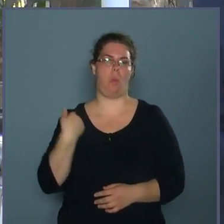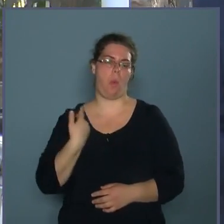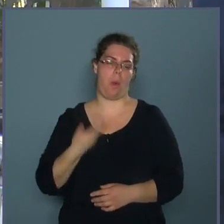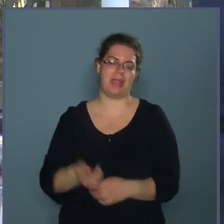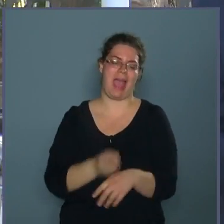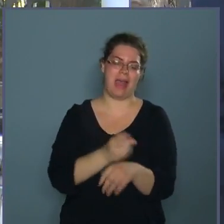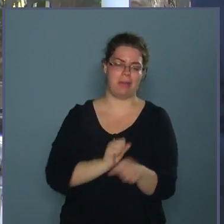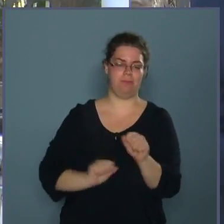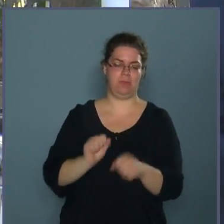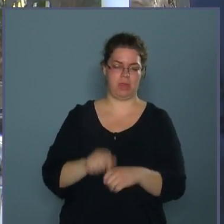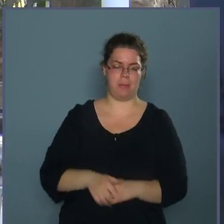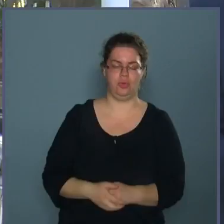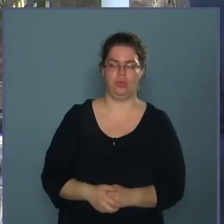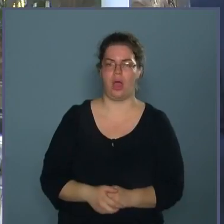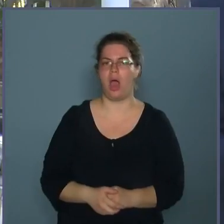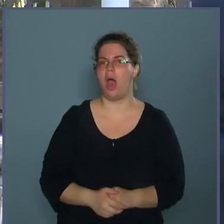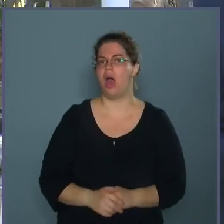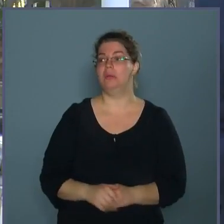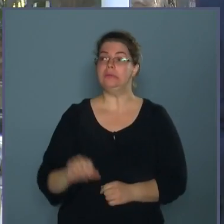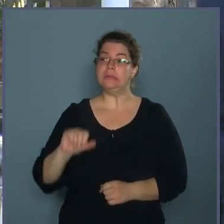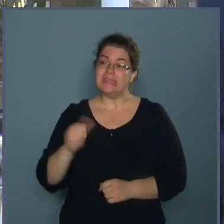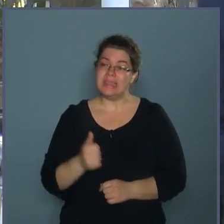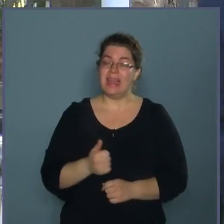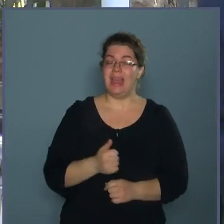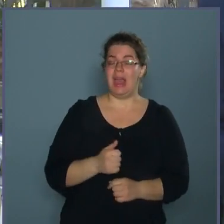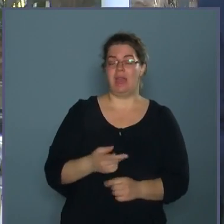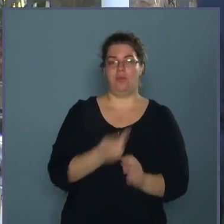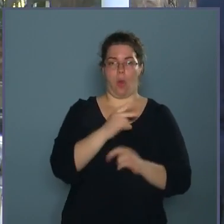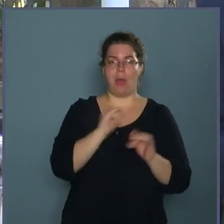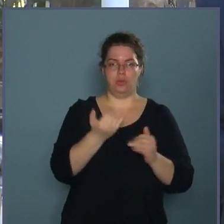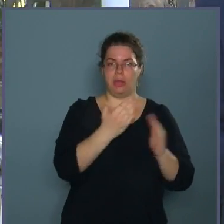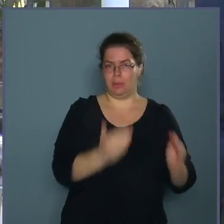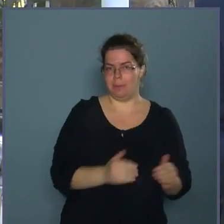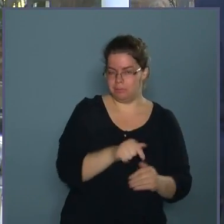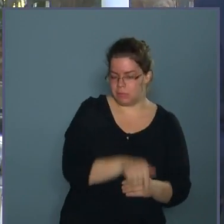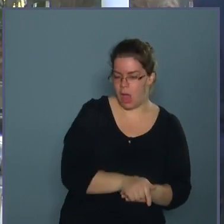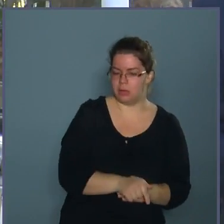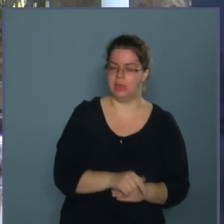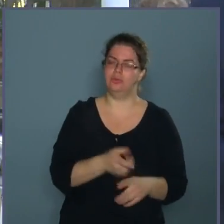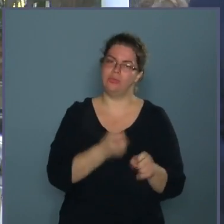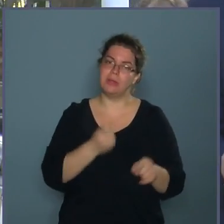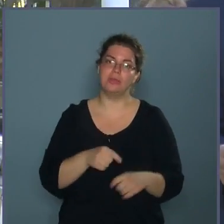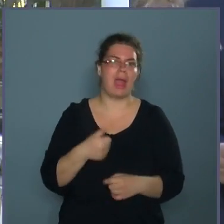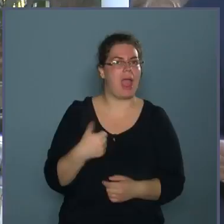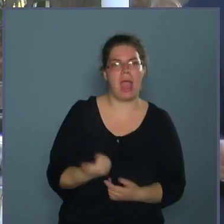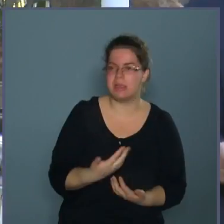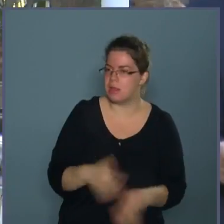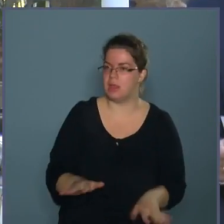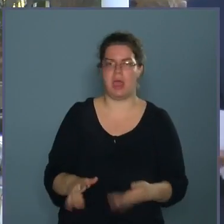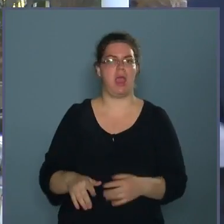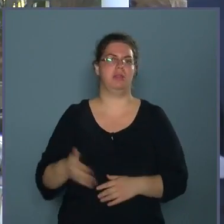államvédelmista. A jutadombiak oldalán egy fő megsebesült, de egyetlen katona vagy nemzetőr sem esett